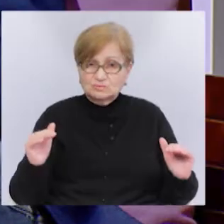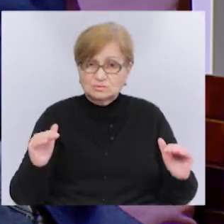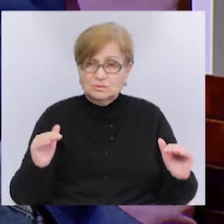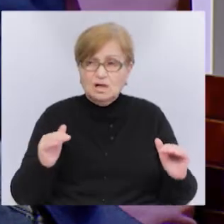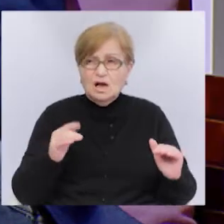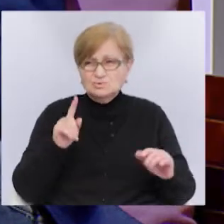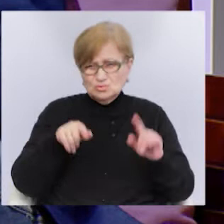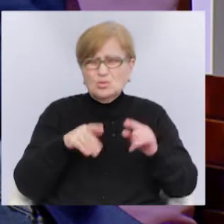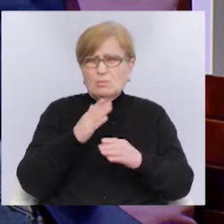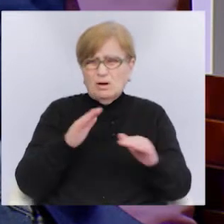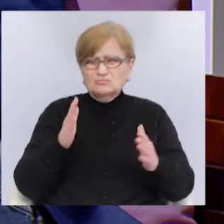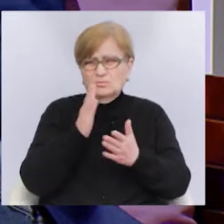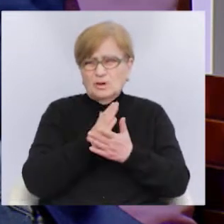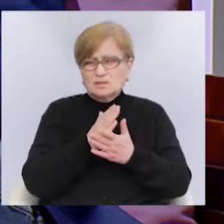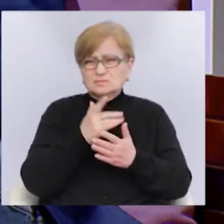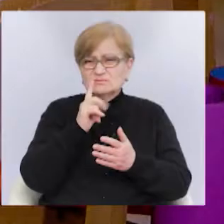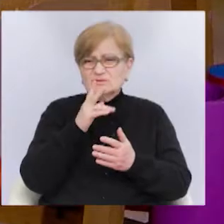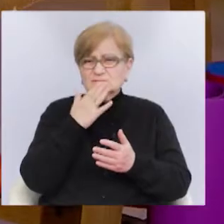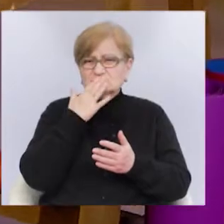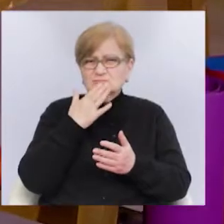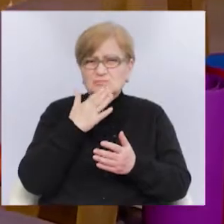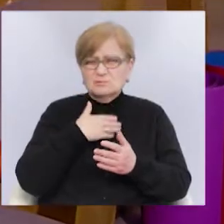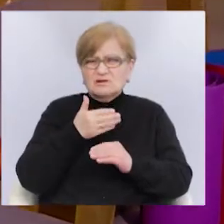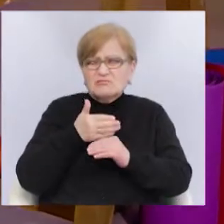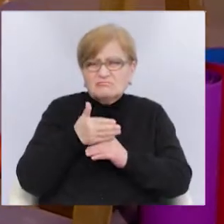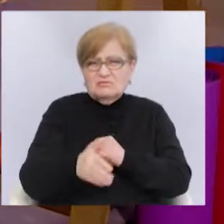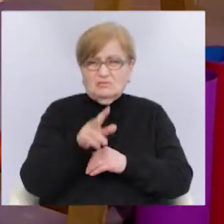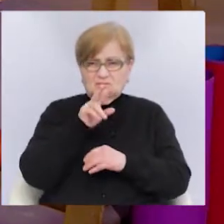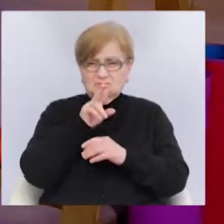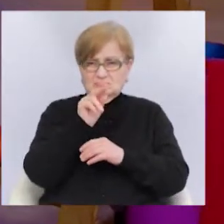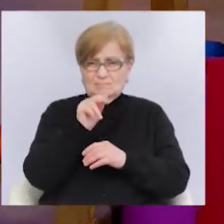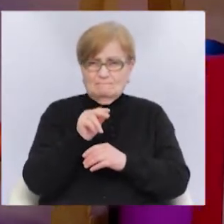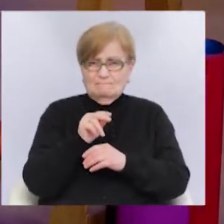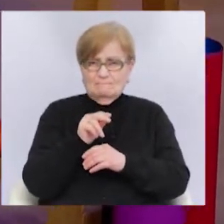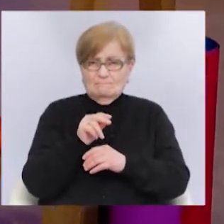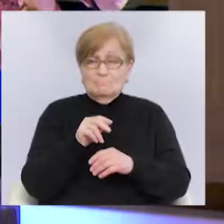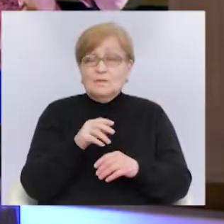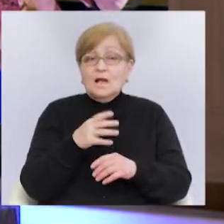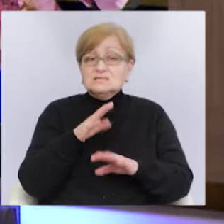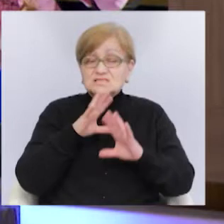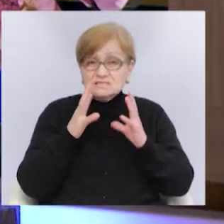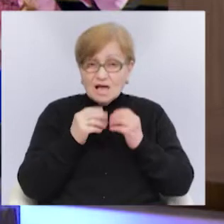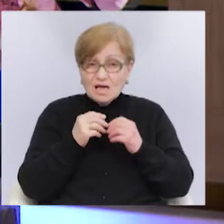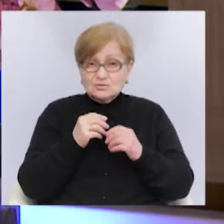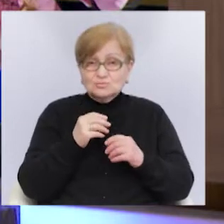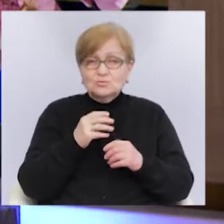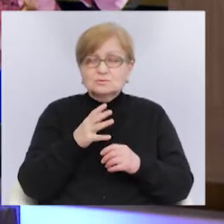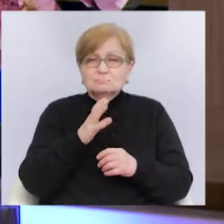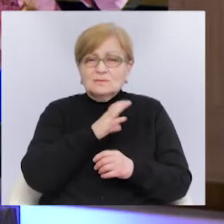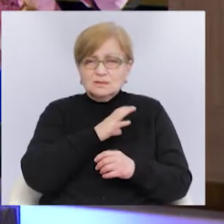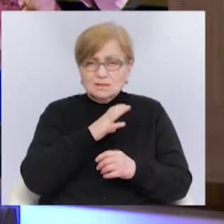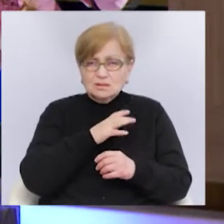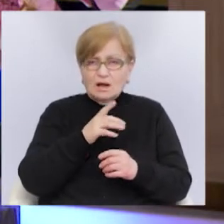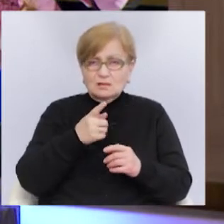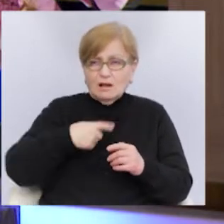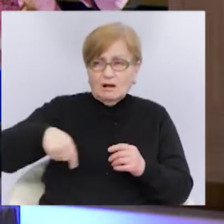უბრალოდ გვიან იწყებენ საუბარს. დიდარი ენობრივი გარემო არც ერთ ბავშვს არ აწყენს და მათ შორის